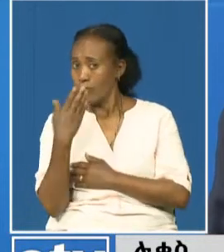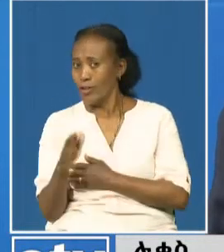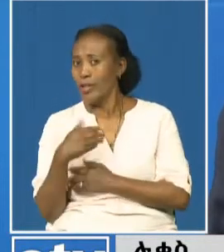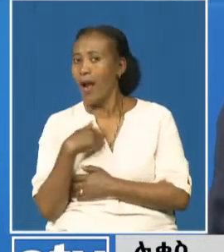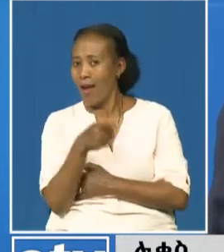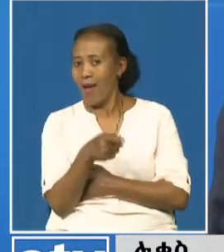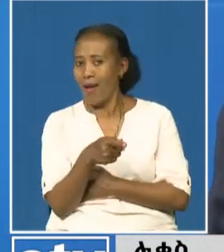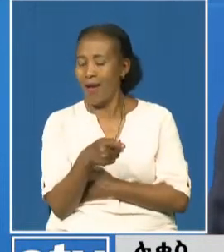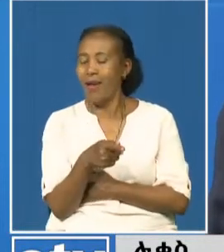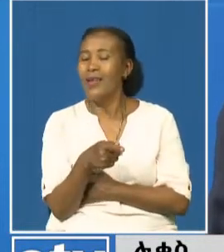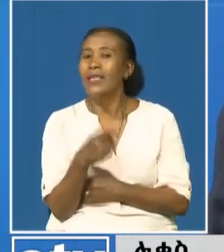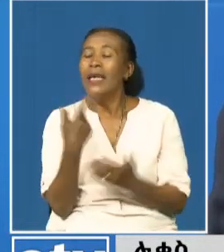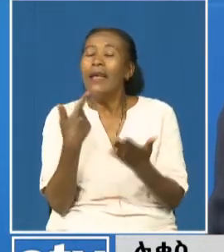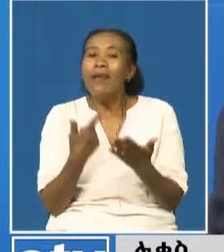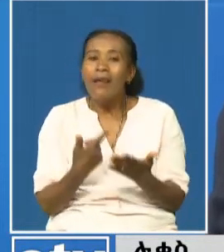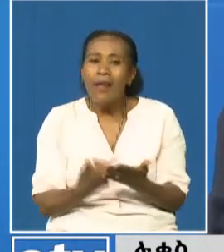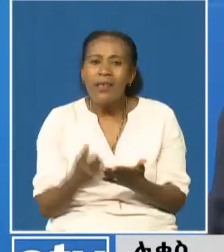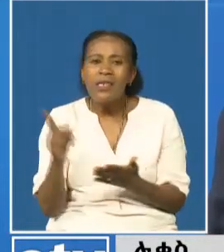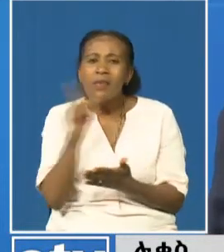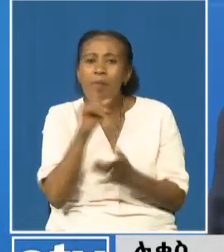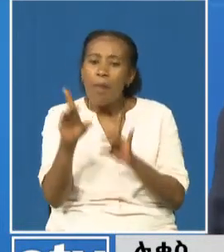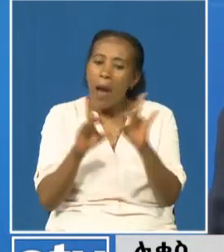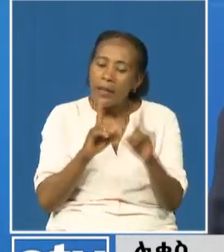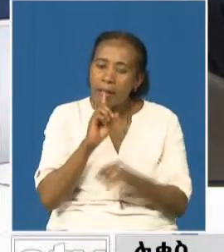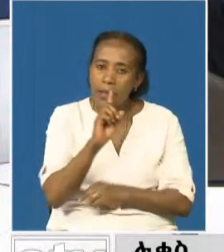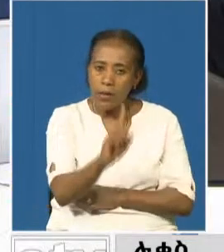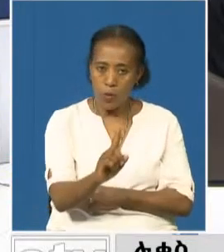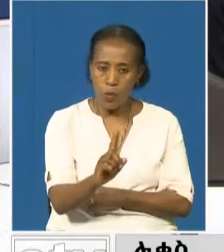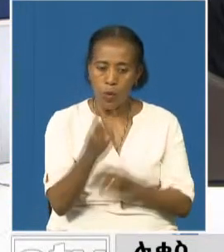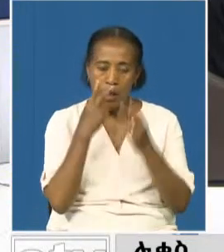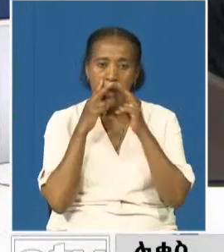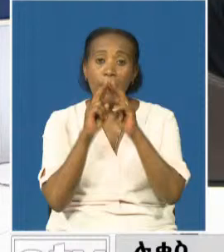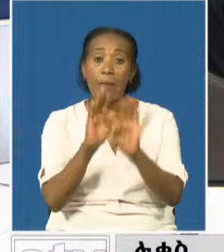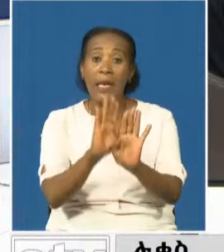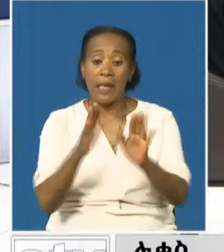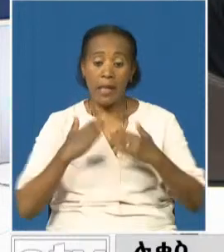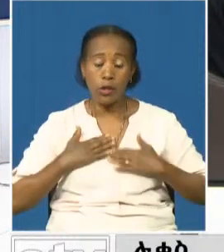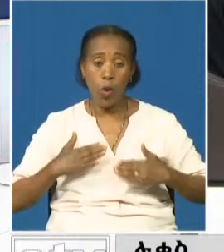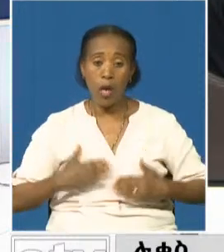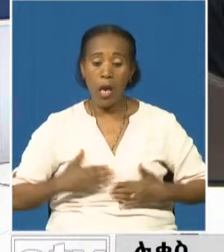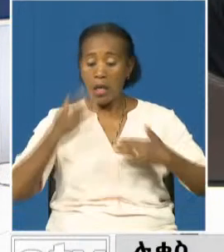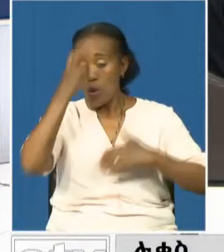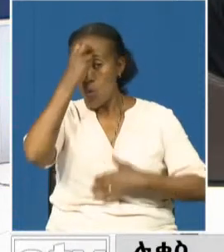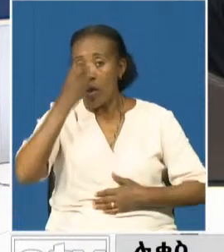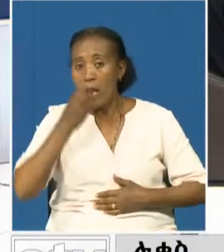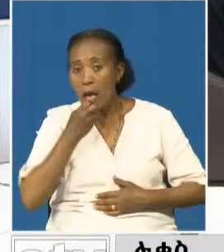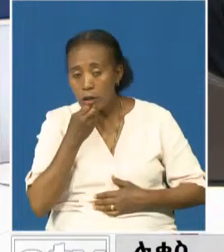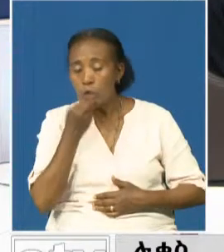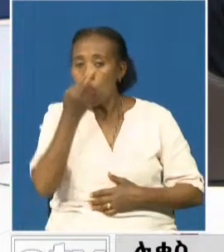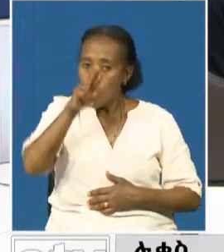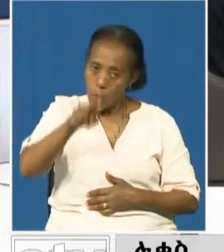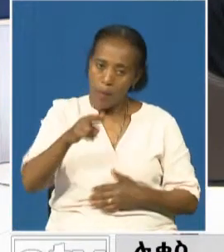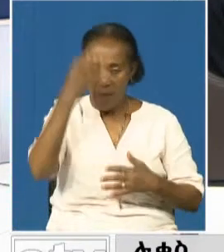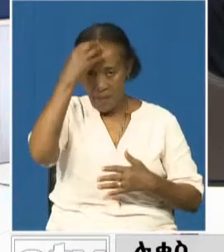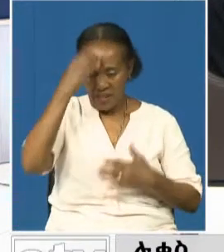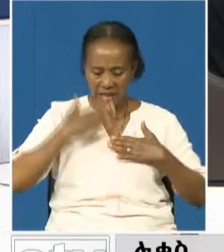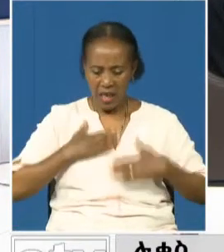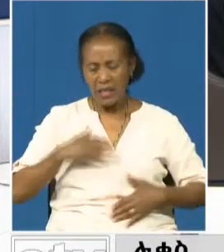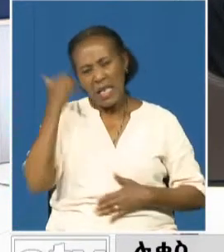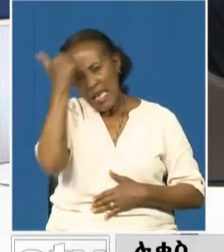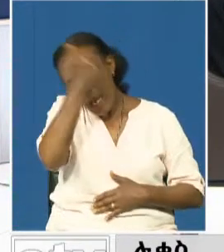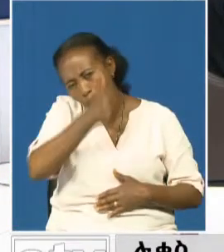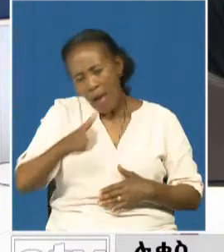ነውና ይሄንንስ ምን በማድረግ ነው የሚመለከታቸው አካላት ወላጅም የመንግስት አካላትም ሌላው